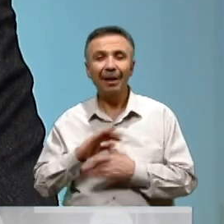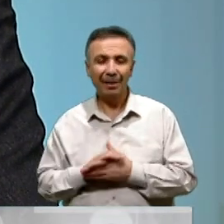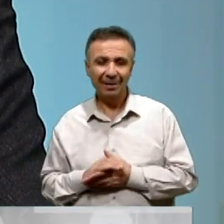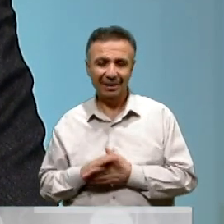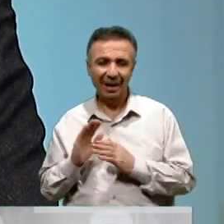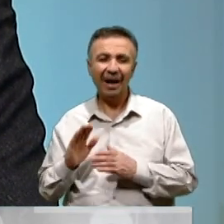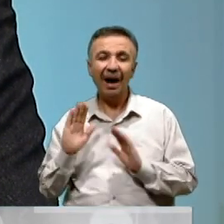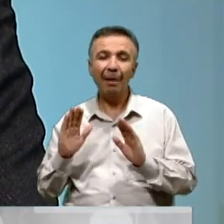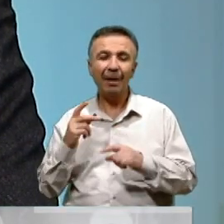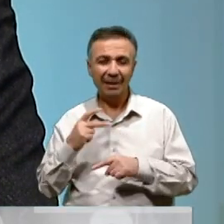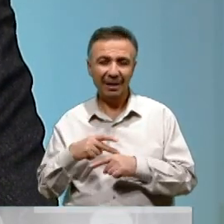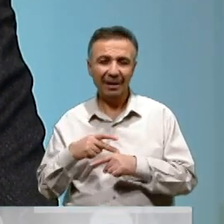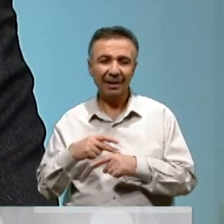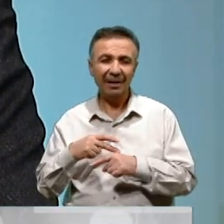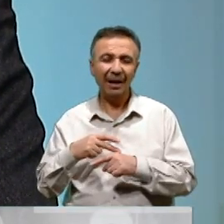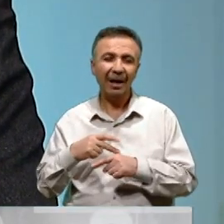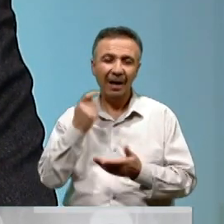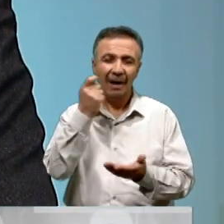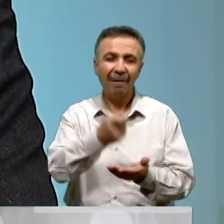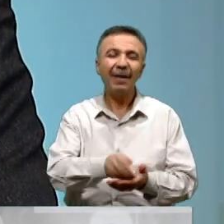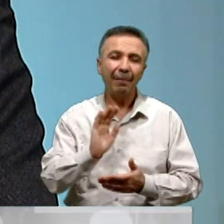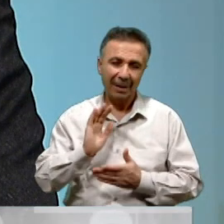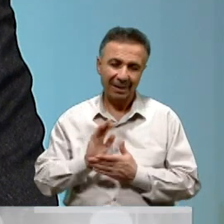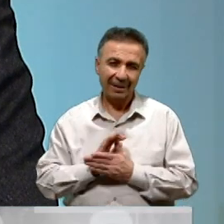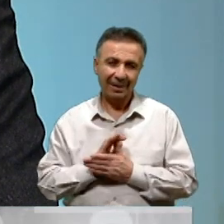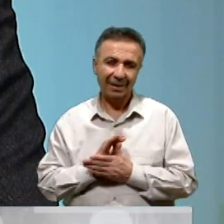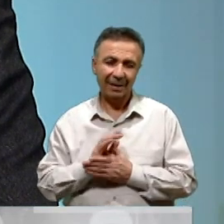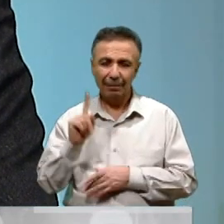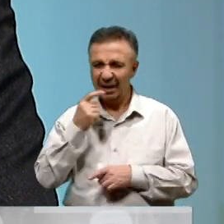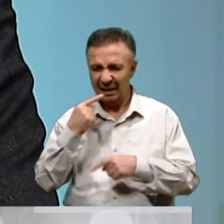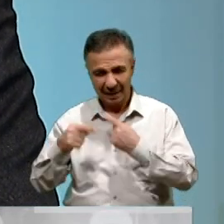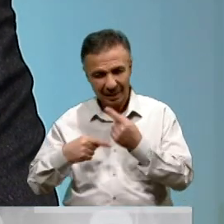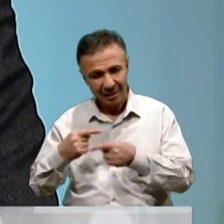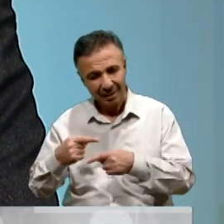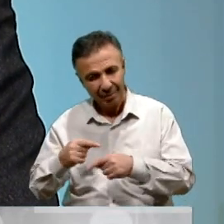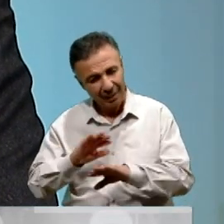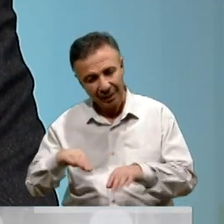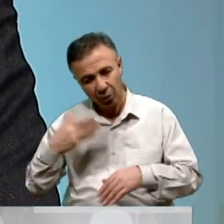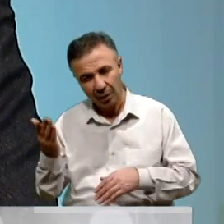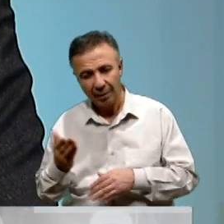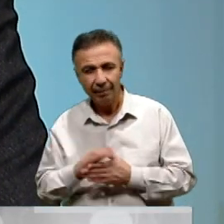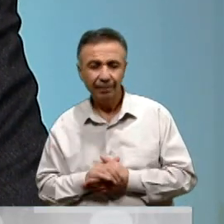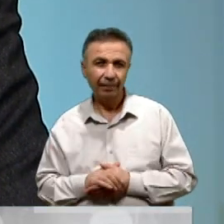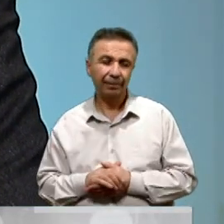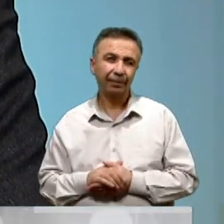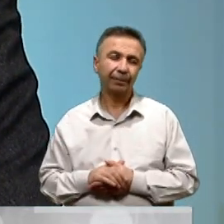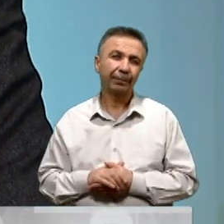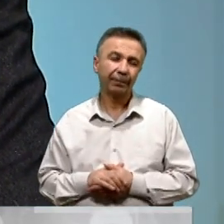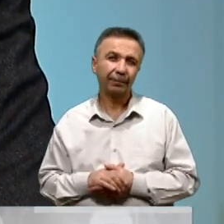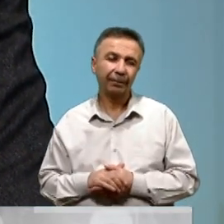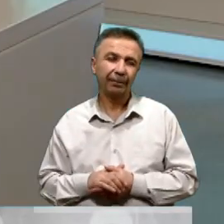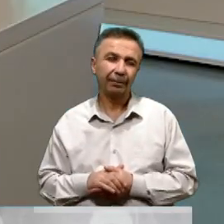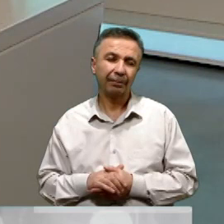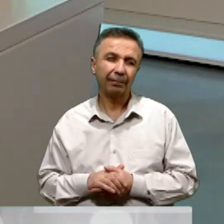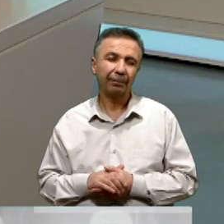zekat da vermez üzerinden bir yıl geçinceye kadar. Demek ki bir de ne engeldir hocam,